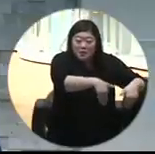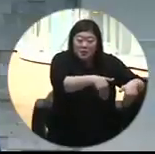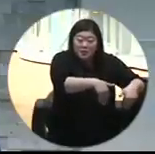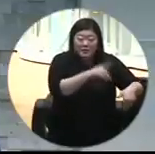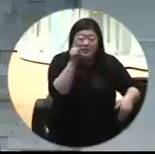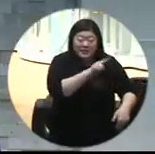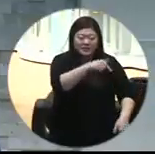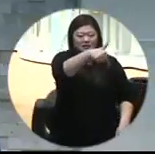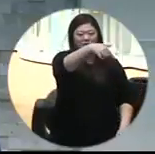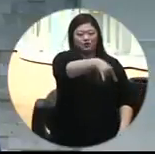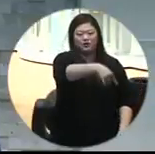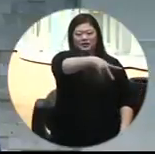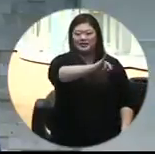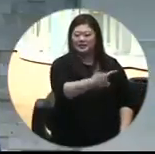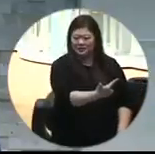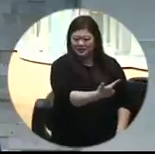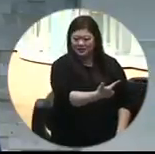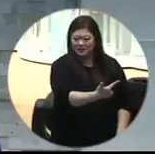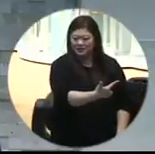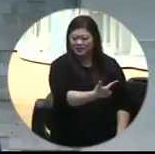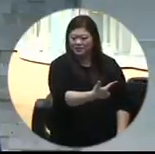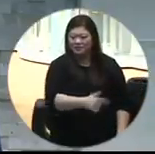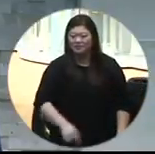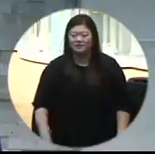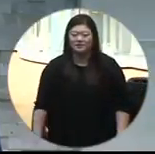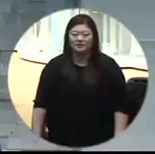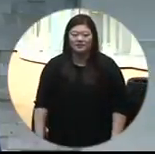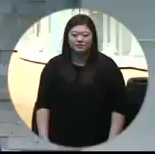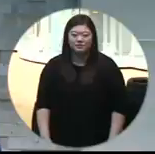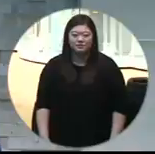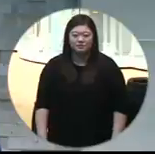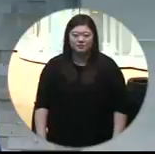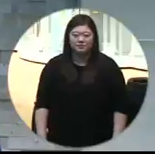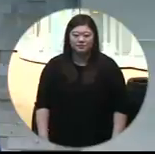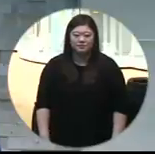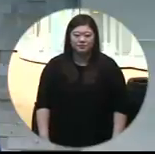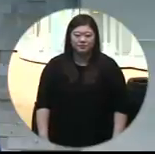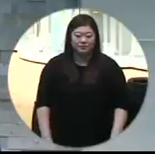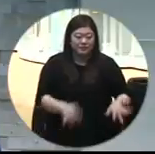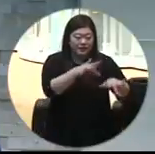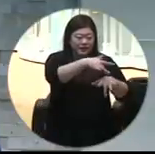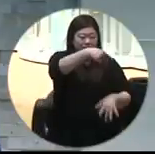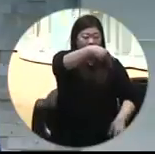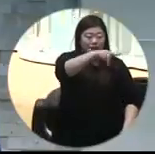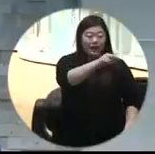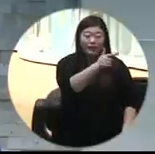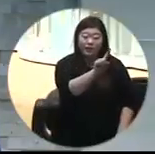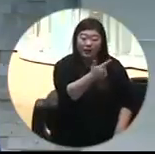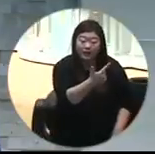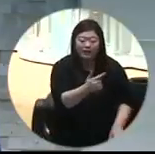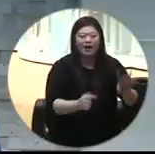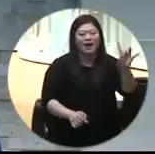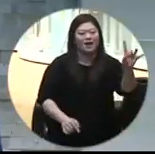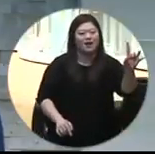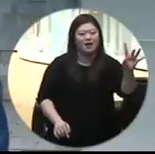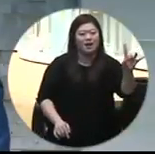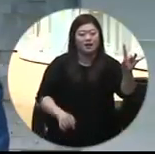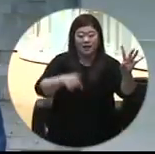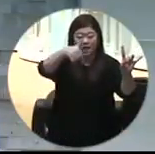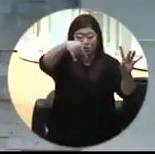영들이 바로 귀신들이에요. 사단은 단수입니다. 하나예요. 귀신은